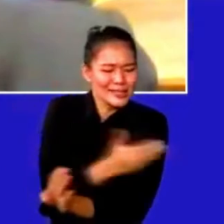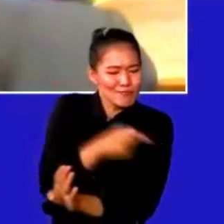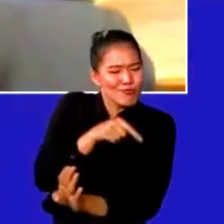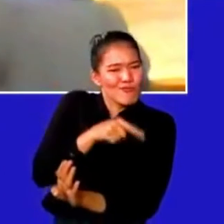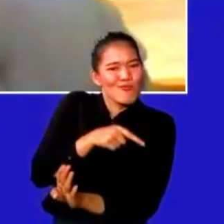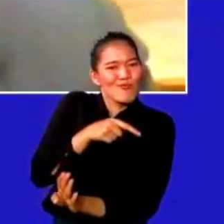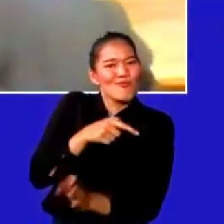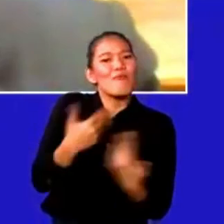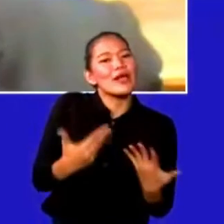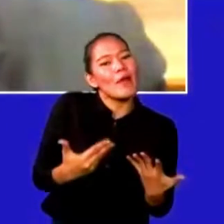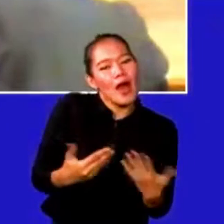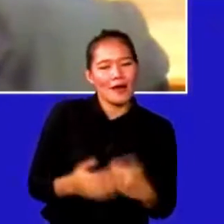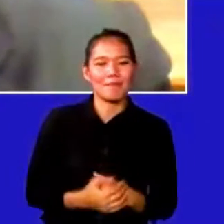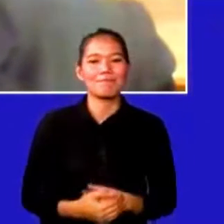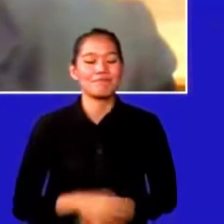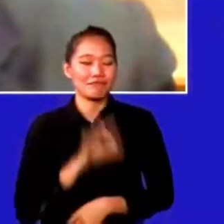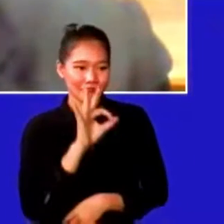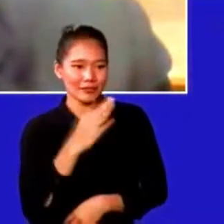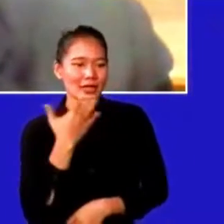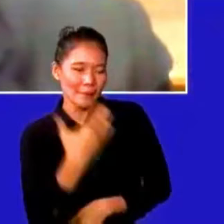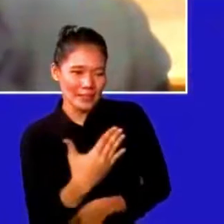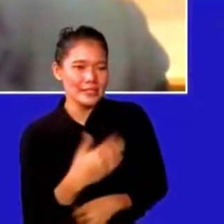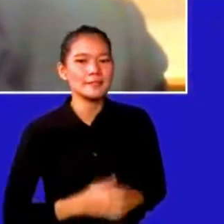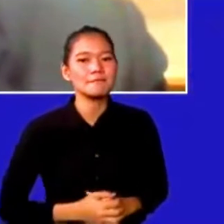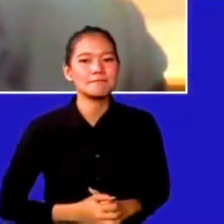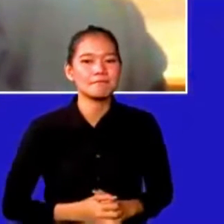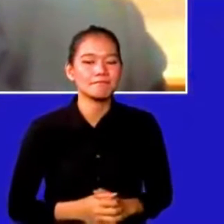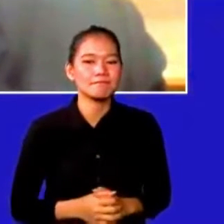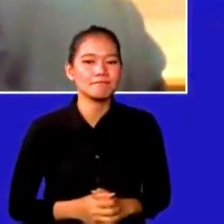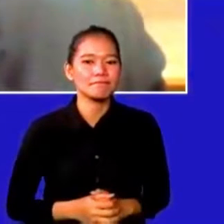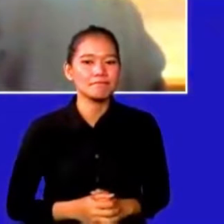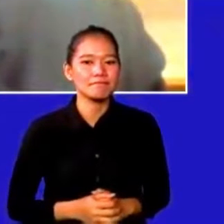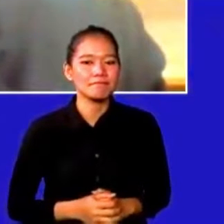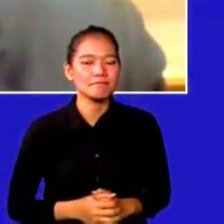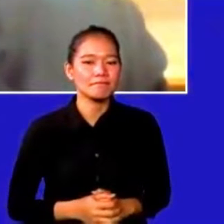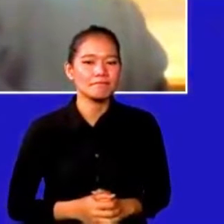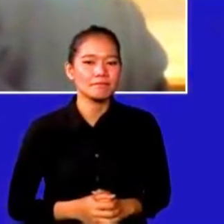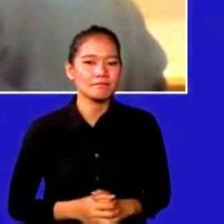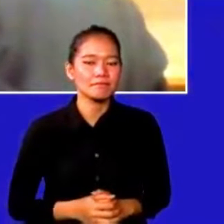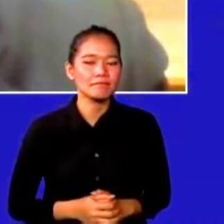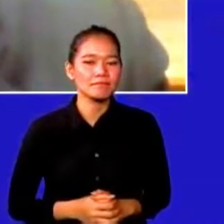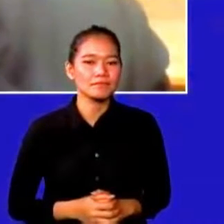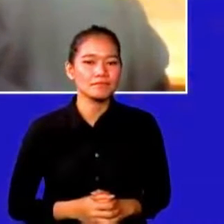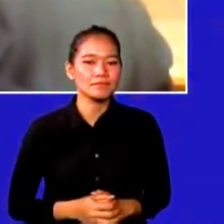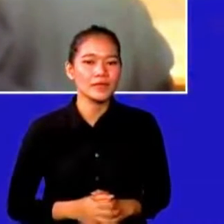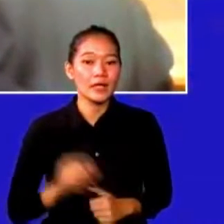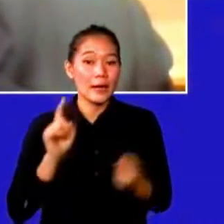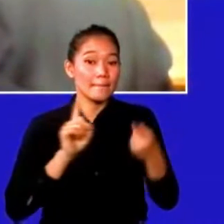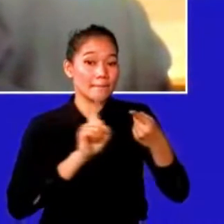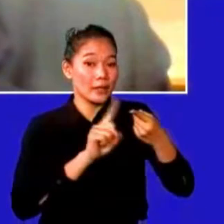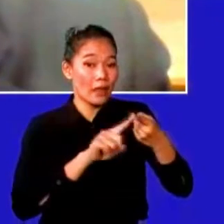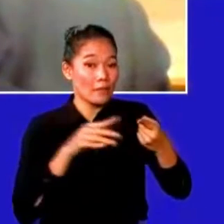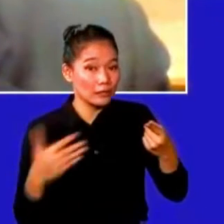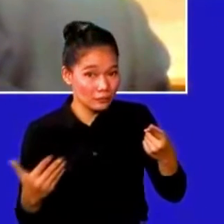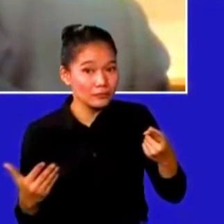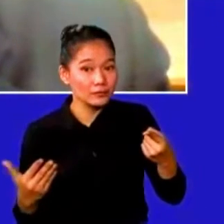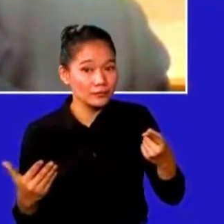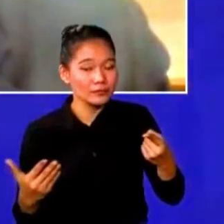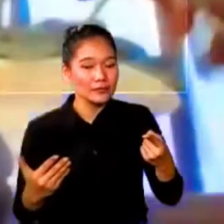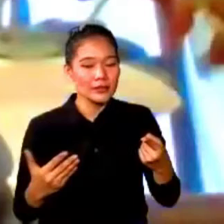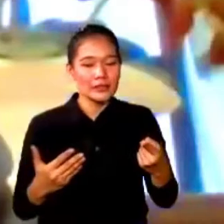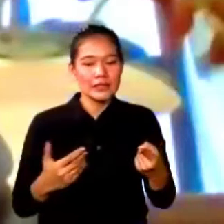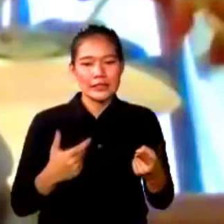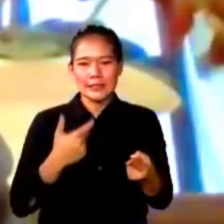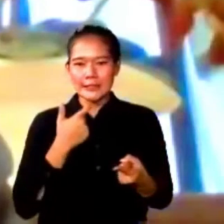ini ya terima kasih eh regards ya Jadi yang pertama bahwa